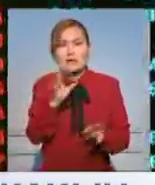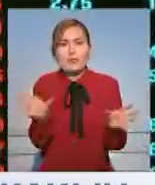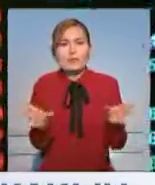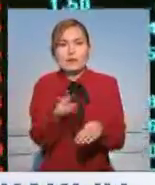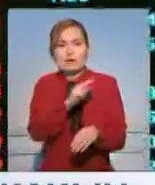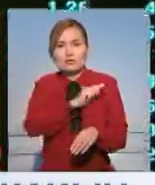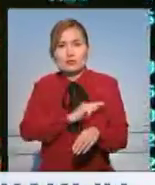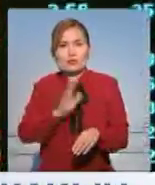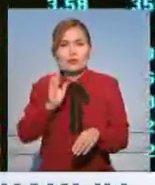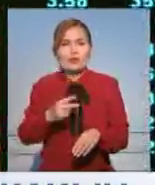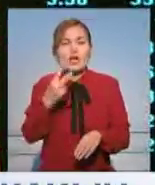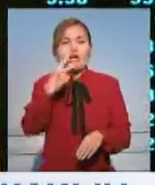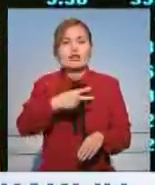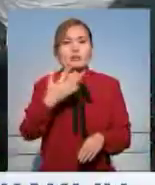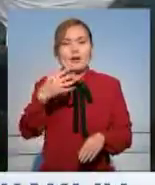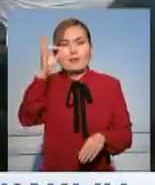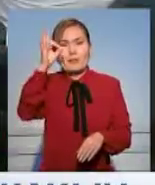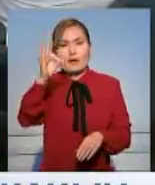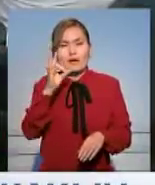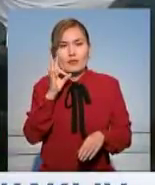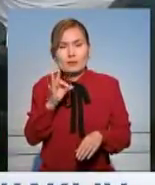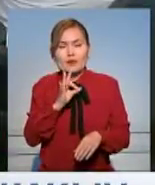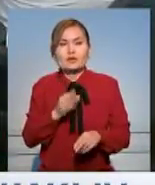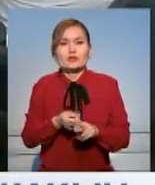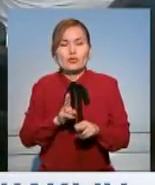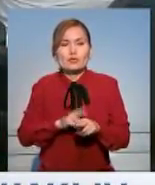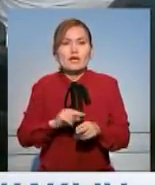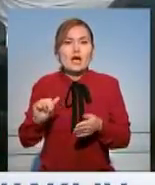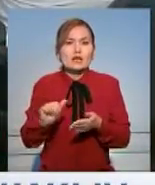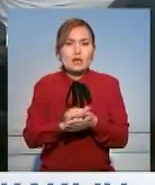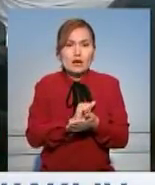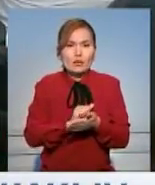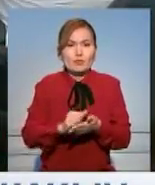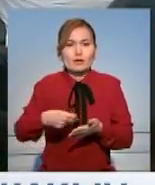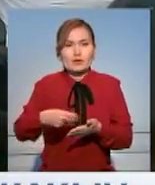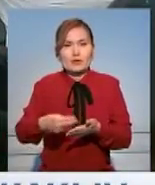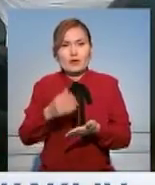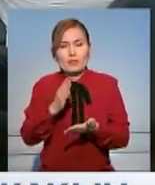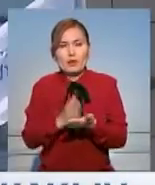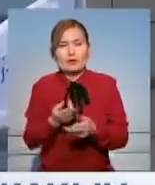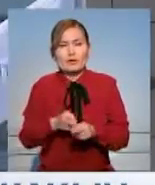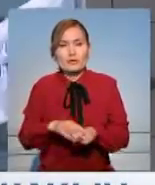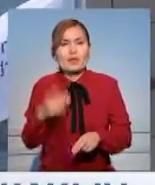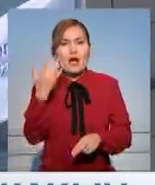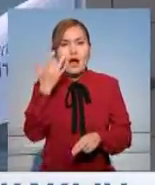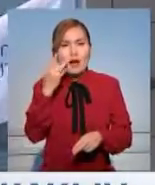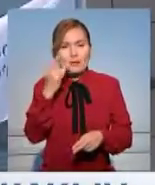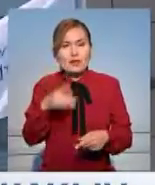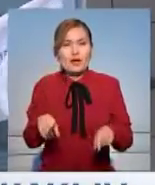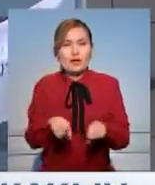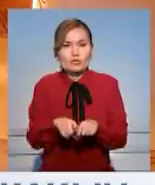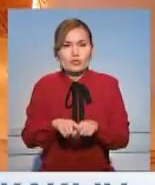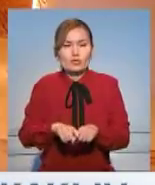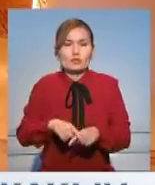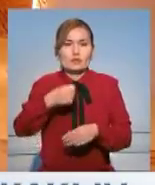бірі. Ол 25% үлесті иеленіп отыр. Акционерлердің тағы бірі америкалық NASDAQ компаниясы.